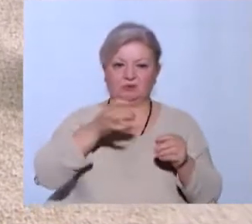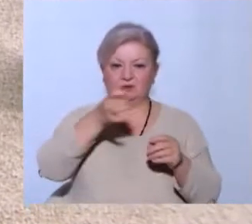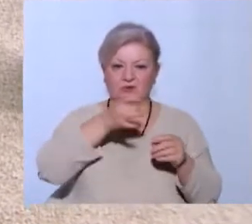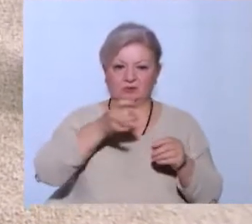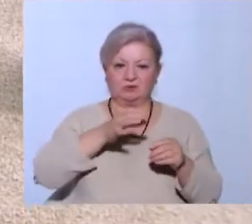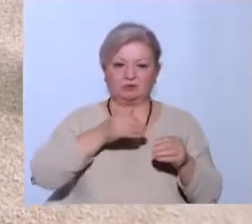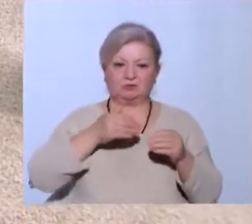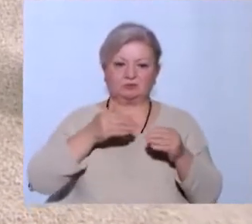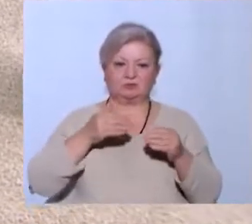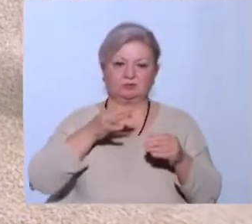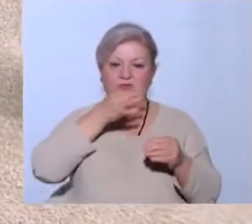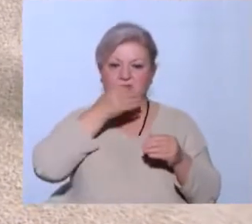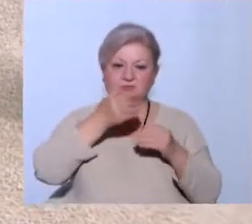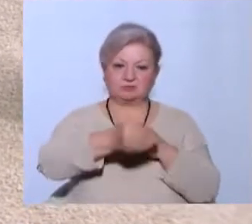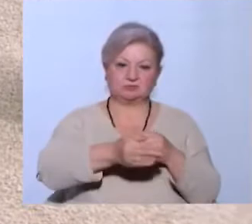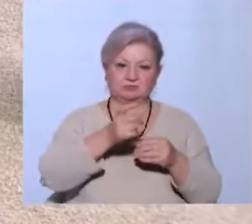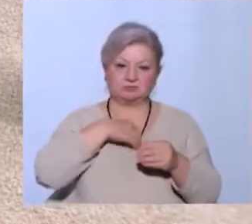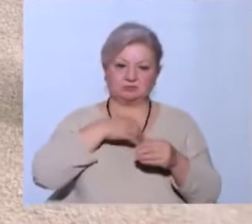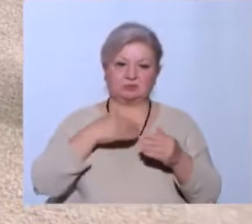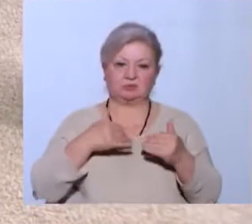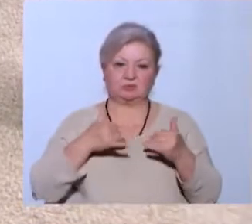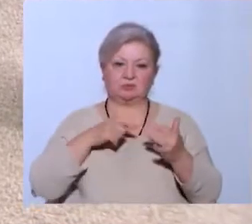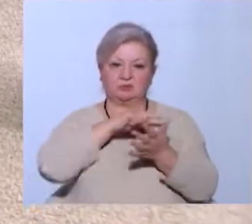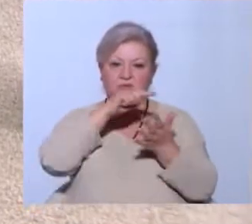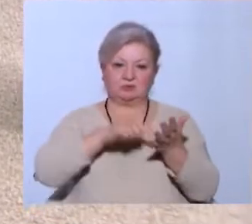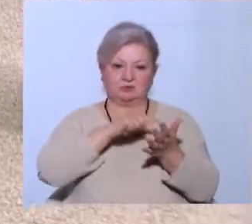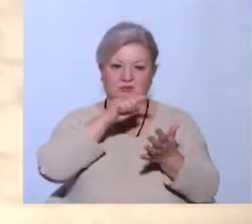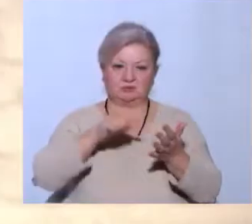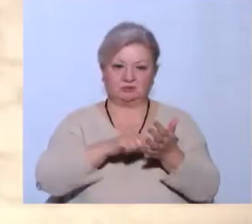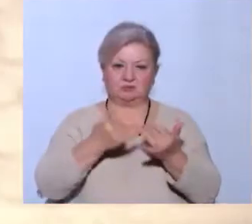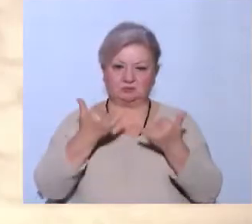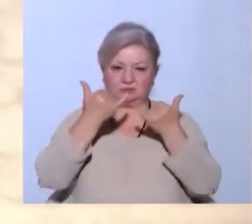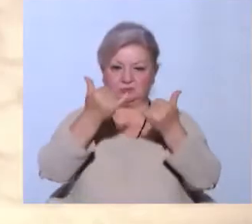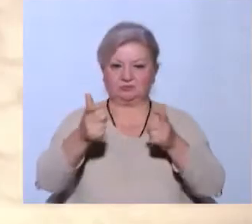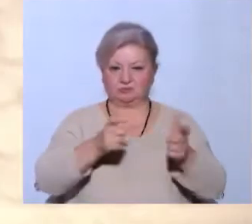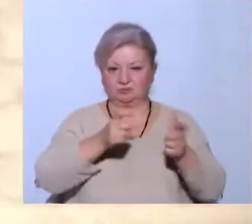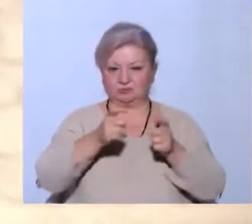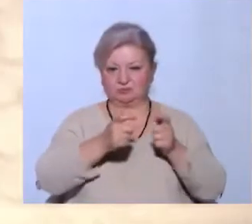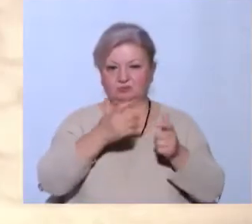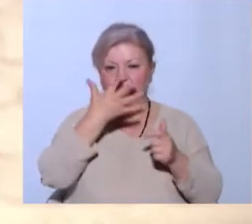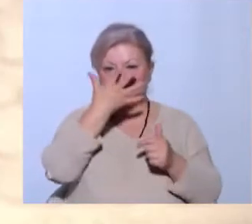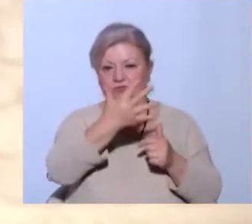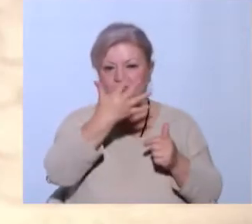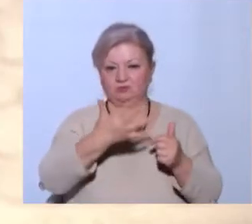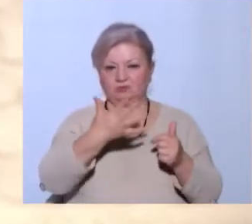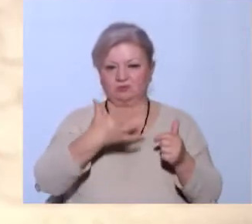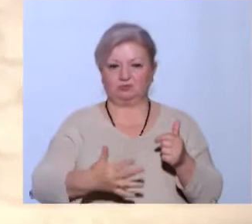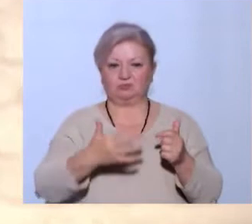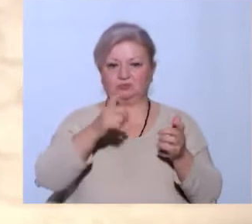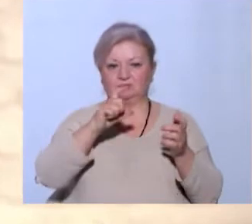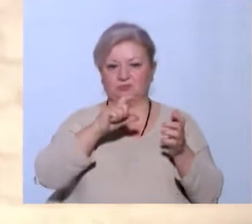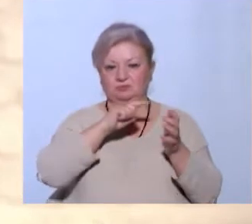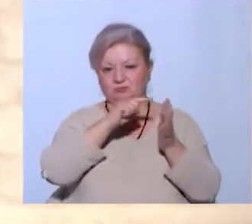შესწავლის შემდეგ მე გახვედრებთ კითხვებს რეგიონების მიხედვით, ხუთ-ხუთ კითხვა თითოეული რეგიონიდან